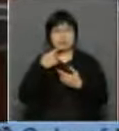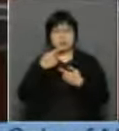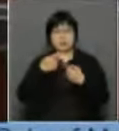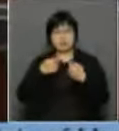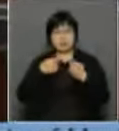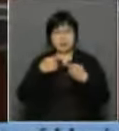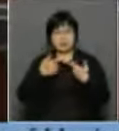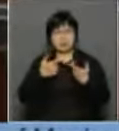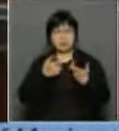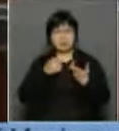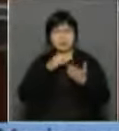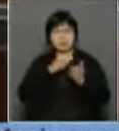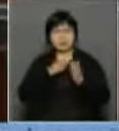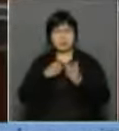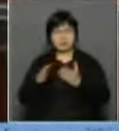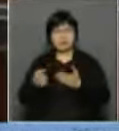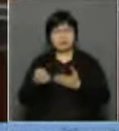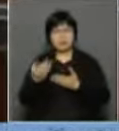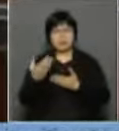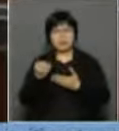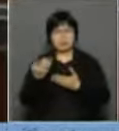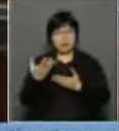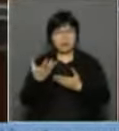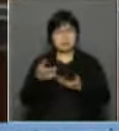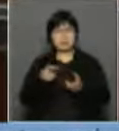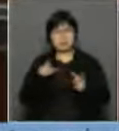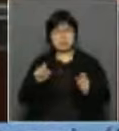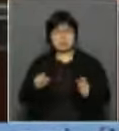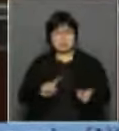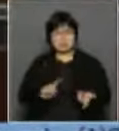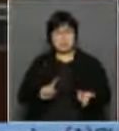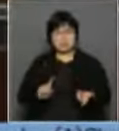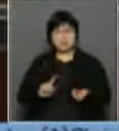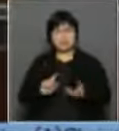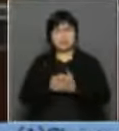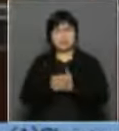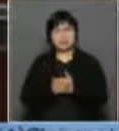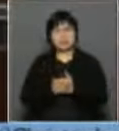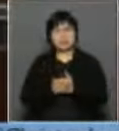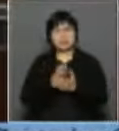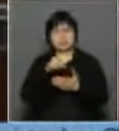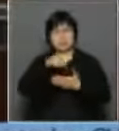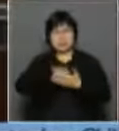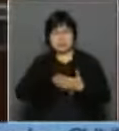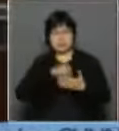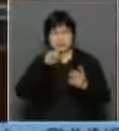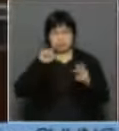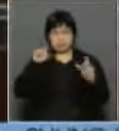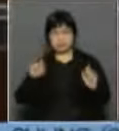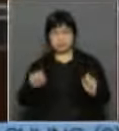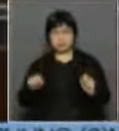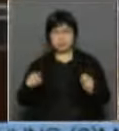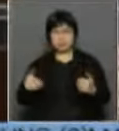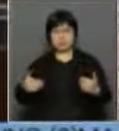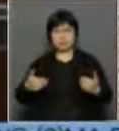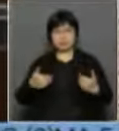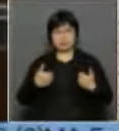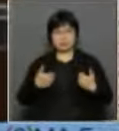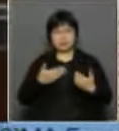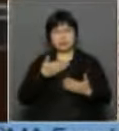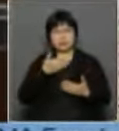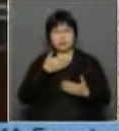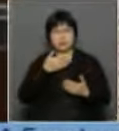花系究竟是什麼意思呢？這些潛意識對我們年輕人